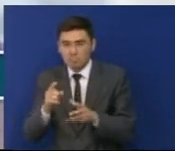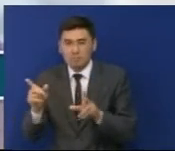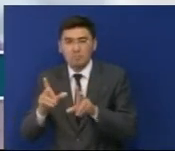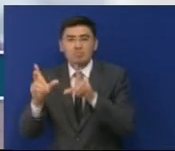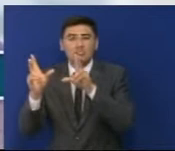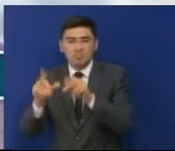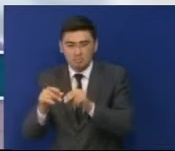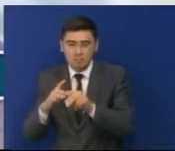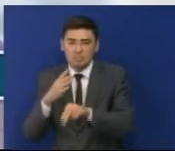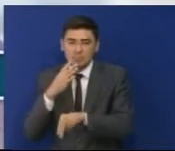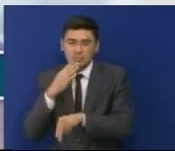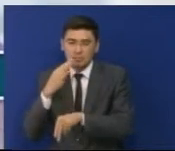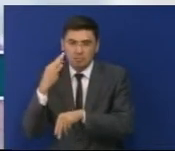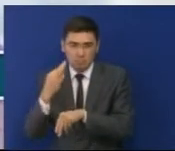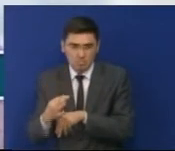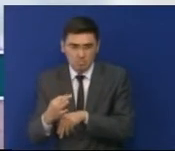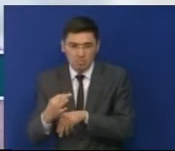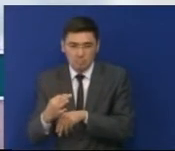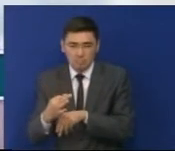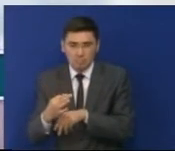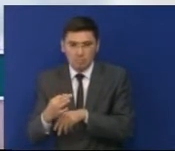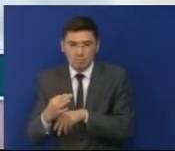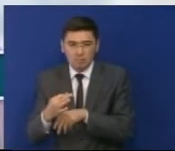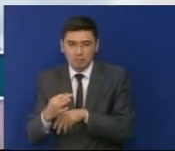антына адал, сертіне берік,